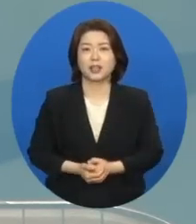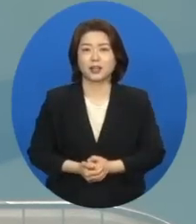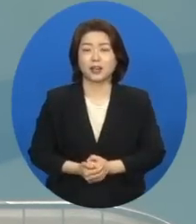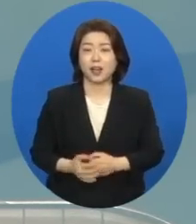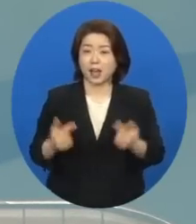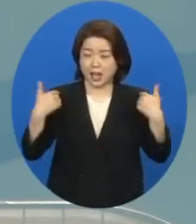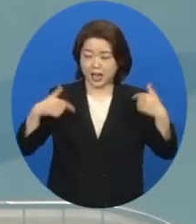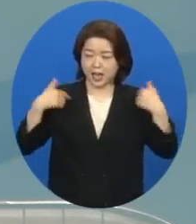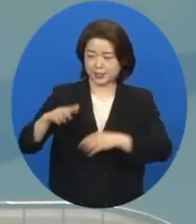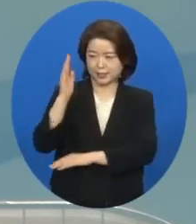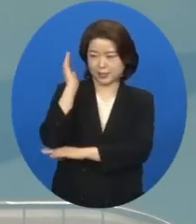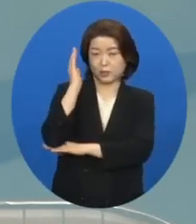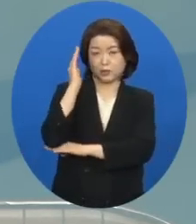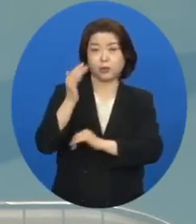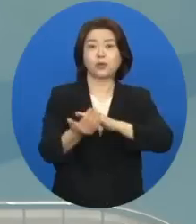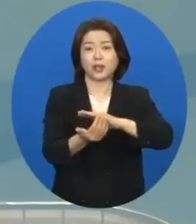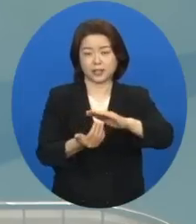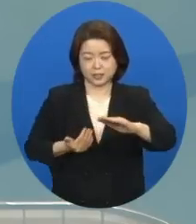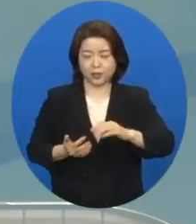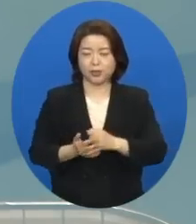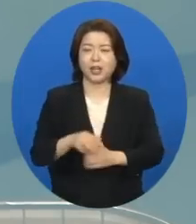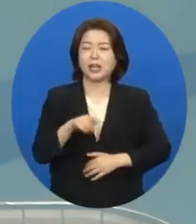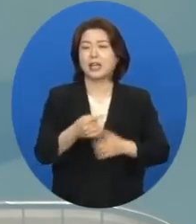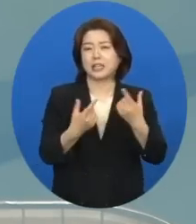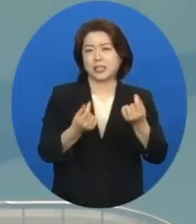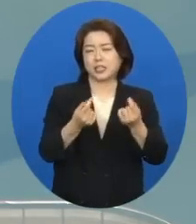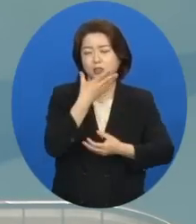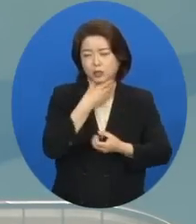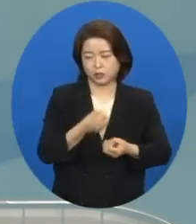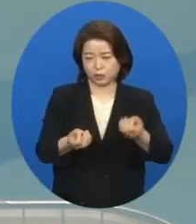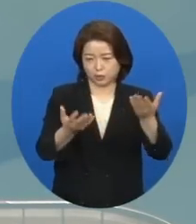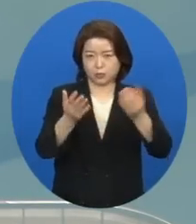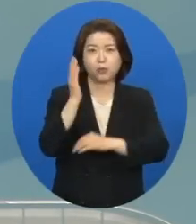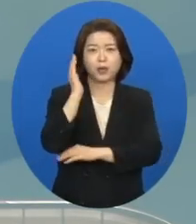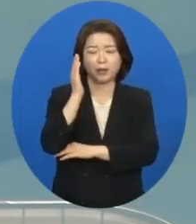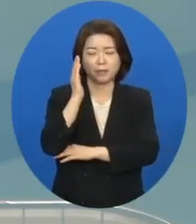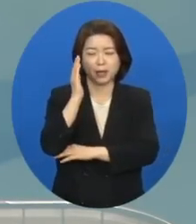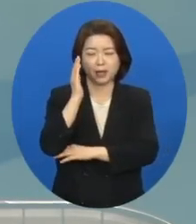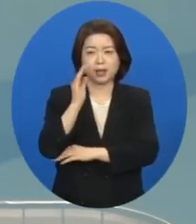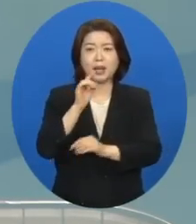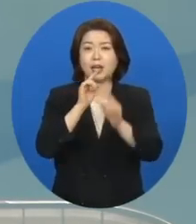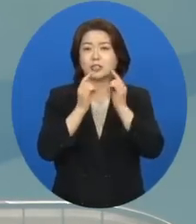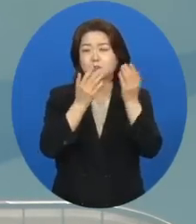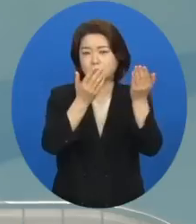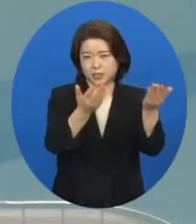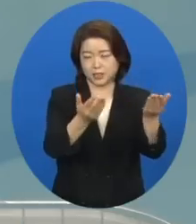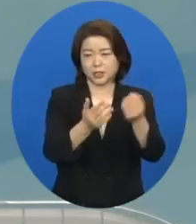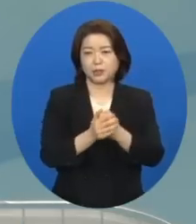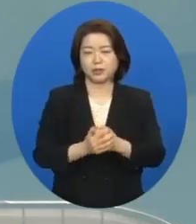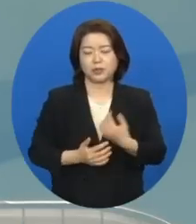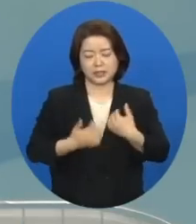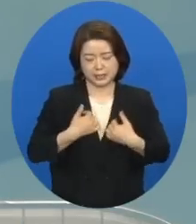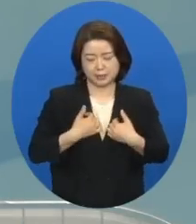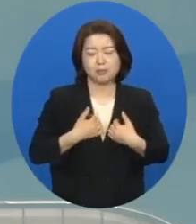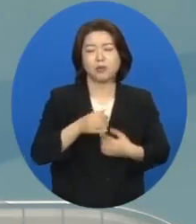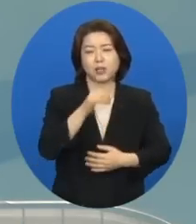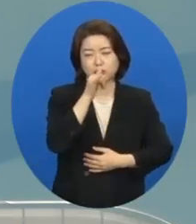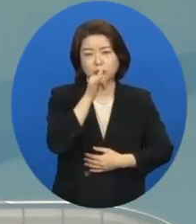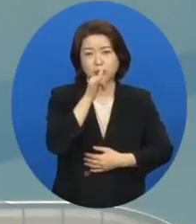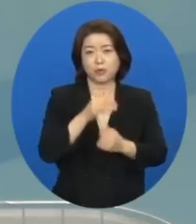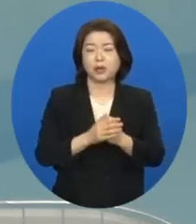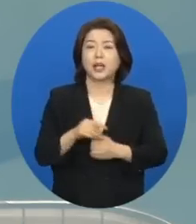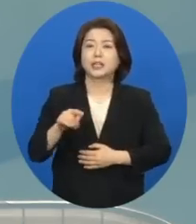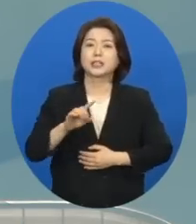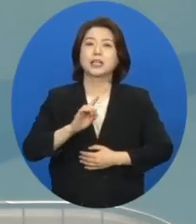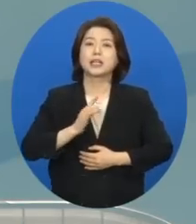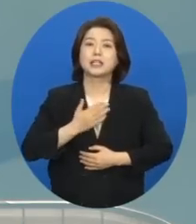늘 설교하기 전에 그런 축복의 말을 드리기를 기뻐했고 또 정말 그게